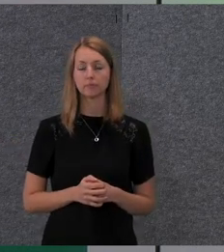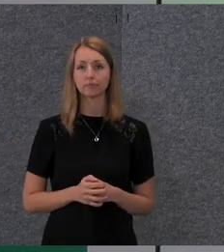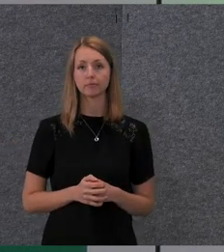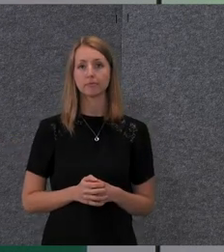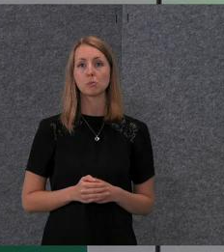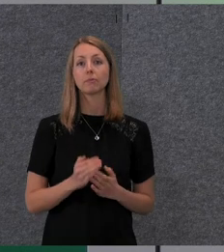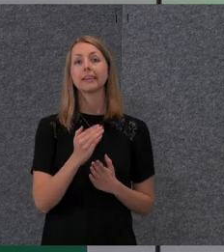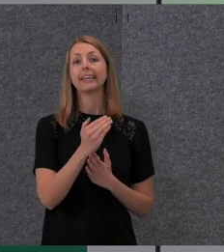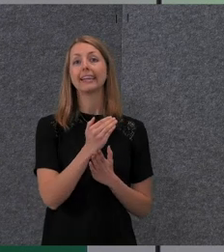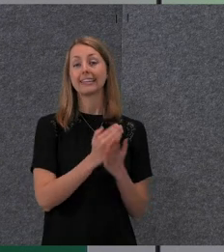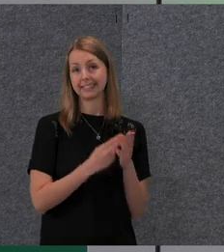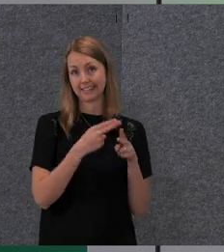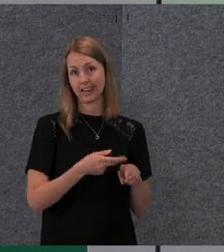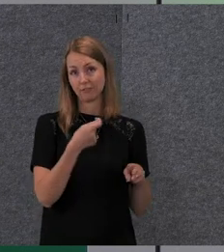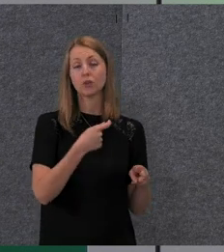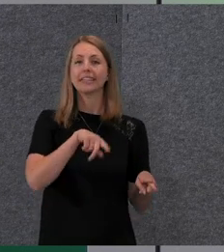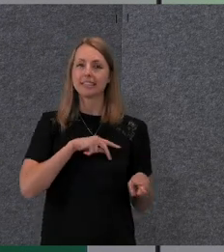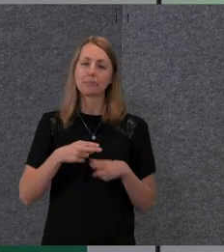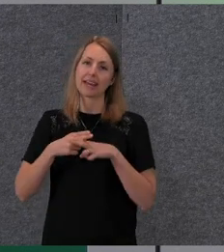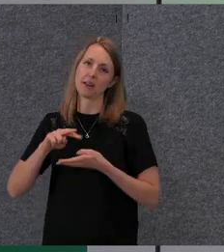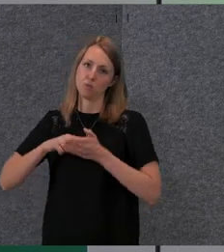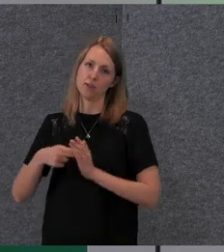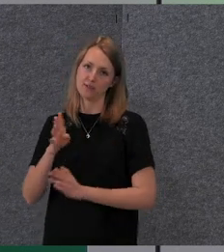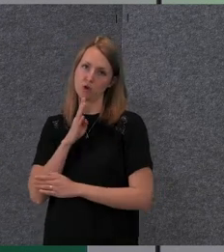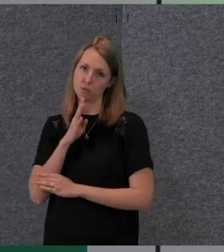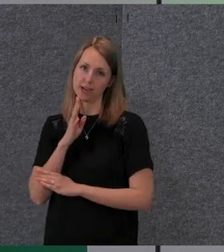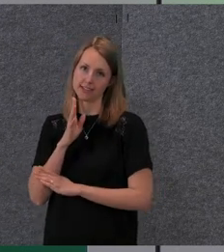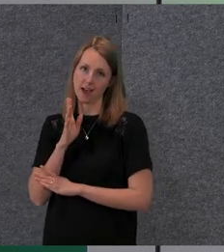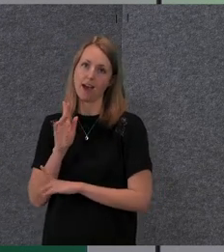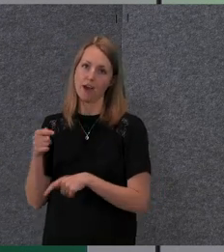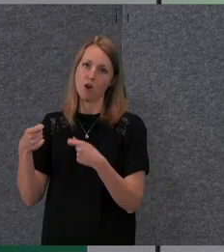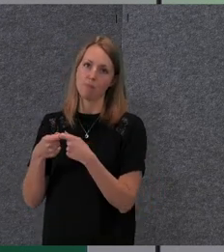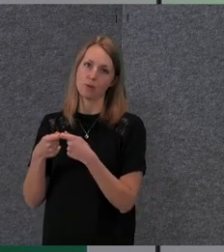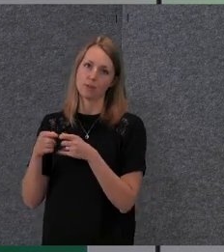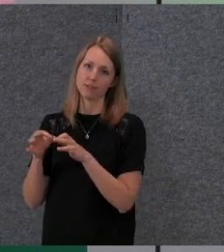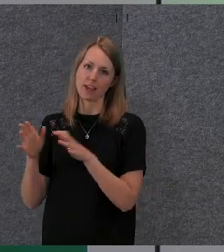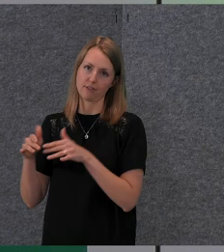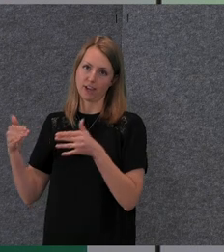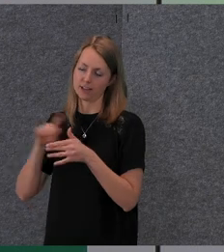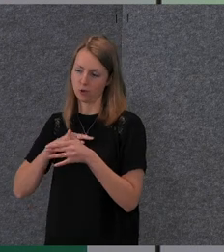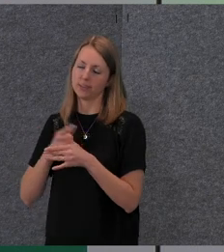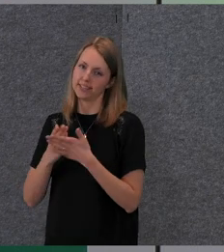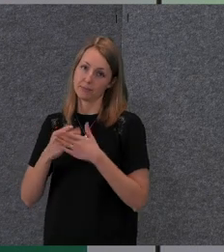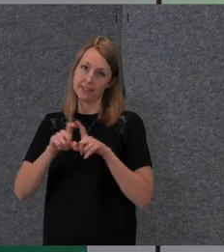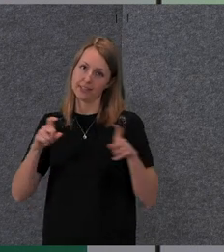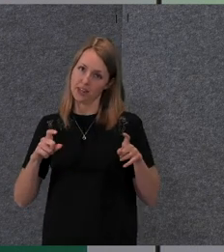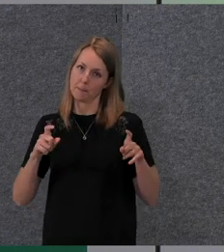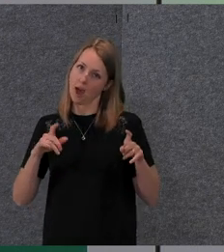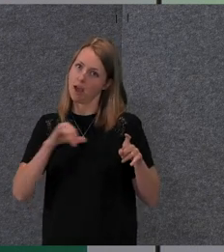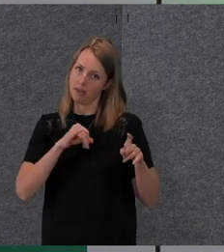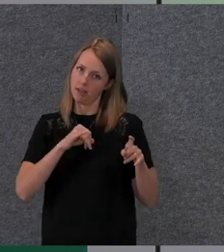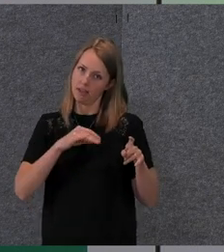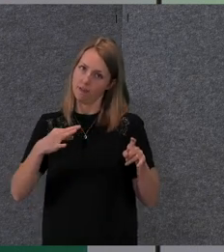als rentenpolitischer Sprecher der Bundestagsfraktion natürlich auch besonders interessiert, sehe ich natürlich, dass wir relativ